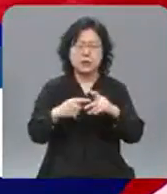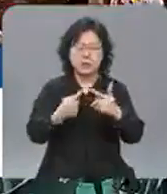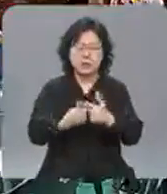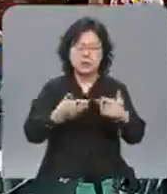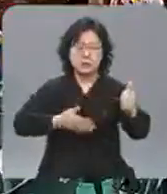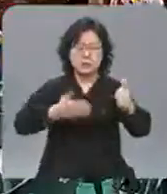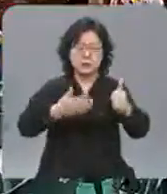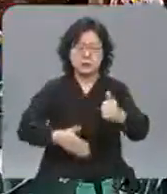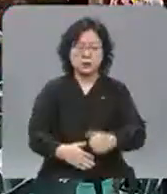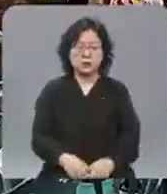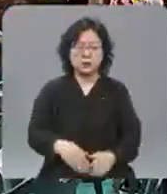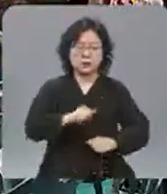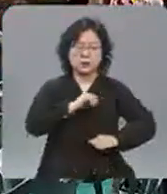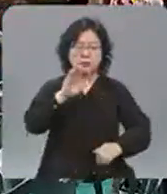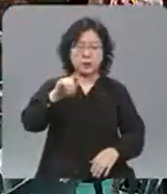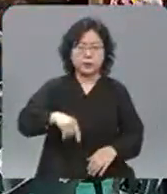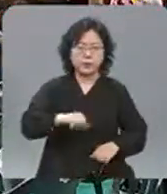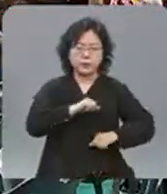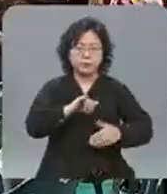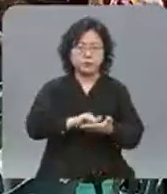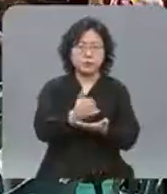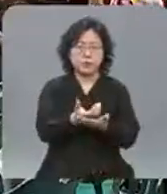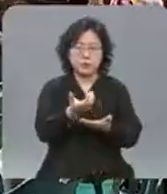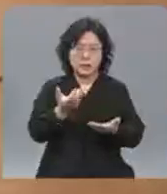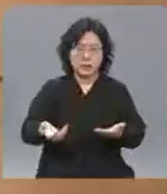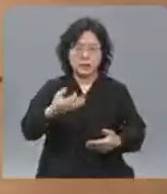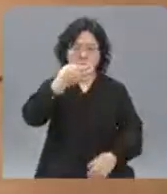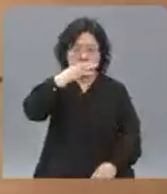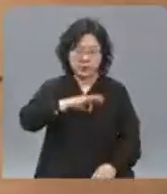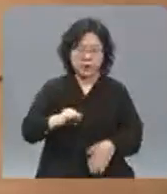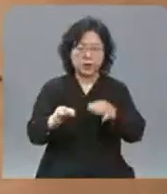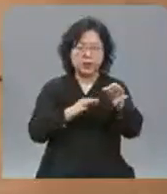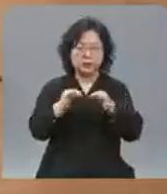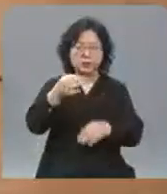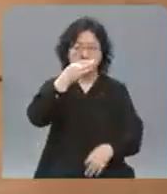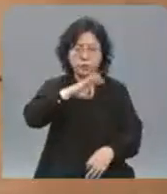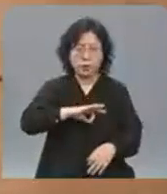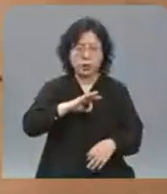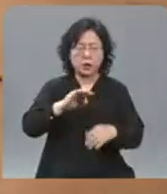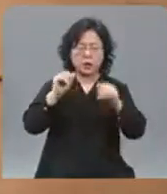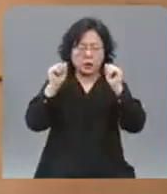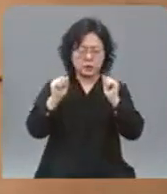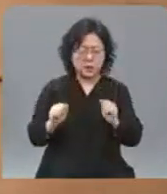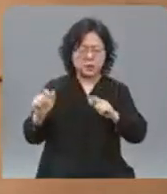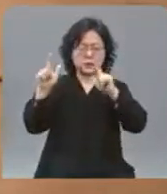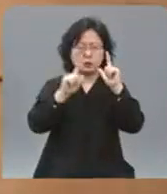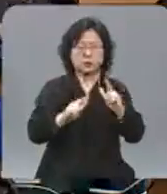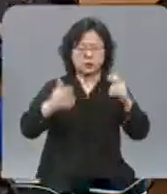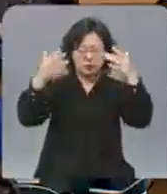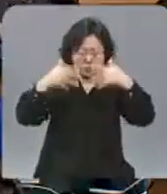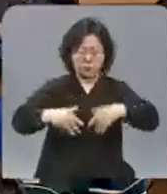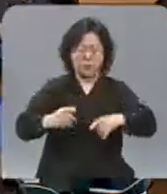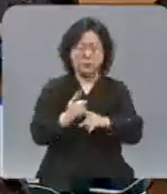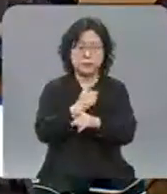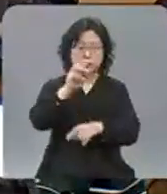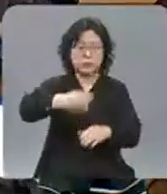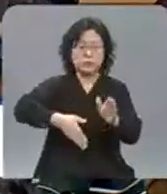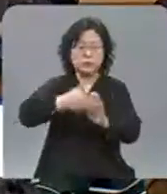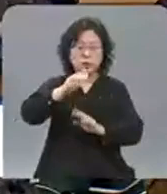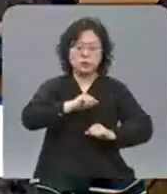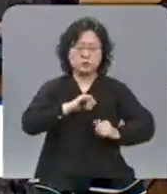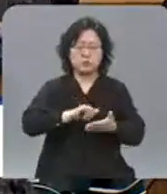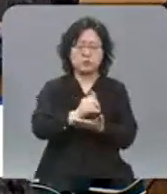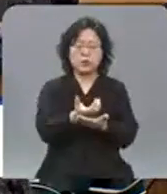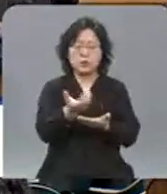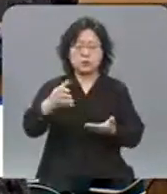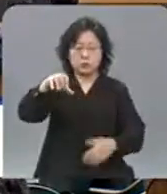좋겠고요. 국방부는 군공항 이전 이점으로 경제적 효과와 정주 여건 개선을 뽑았고, 광주시는 군공항